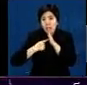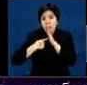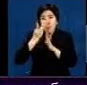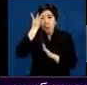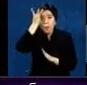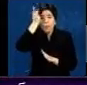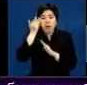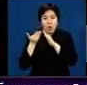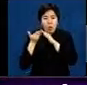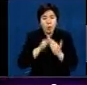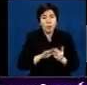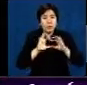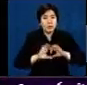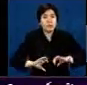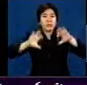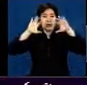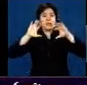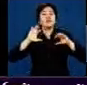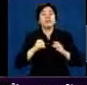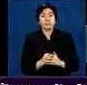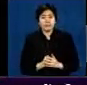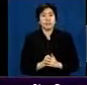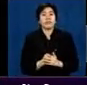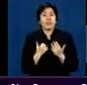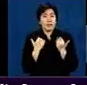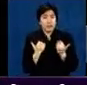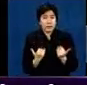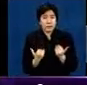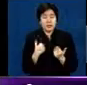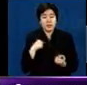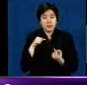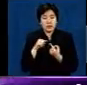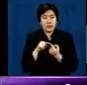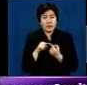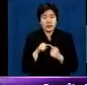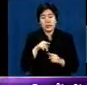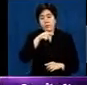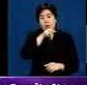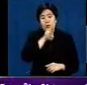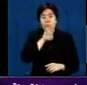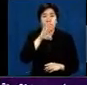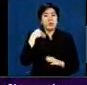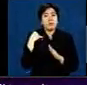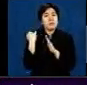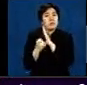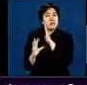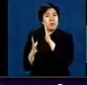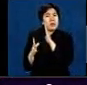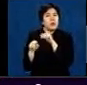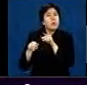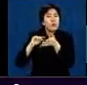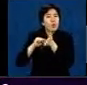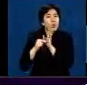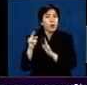คิดล้มล้างรัฐบาลที่มาจากระบอบประชาธิปไตยดังนั้นการนิรโทษนิรโทษกรรมไม่ได้หมายความว่